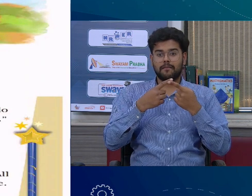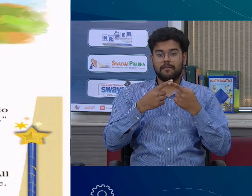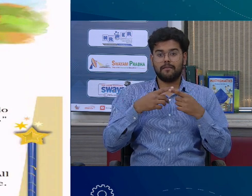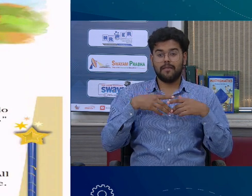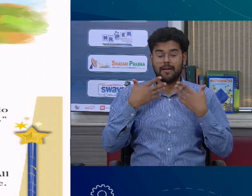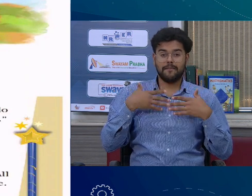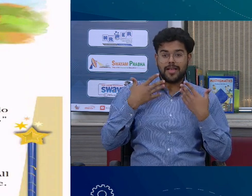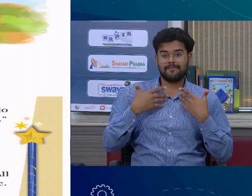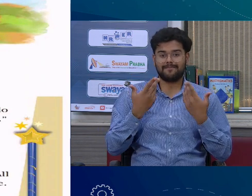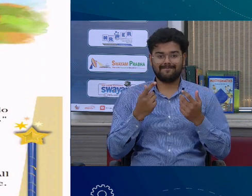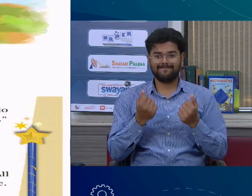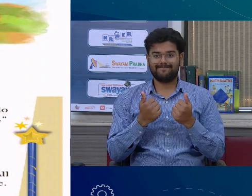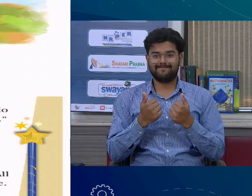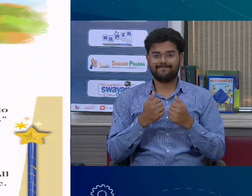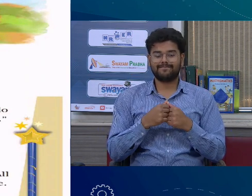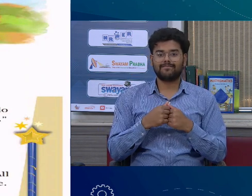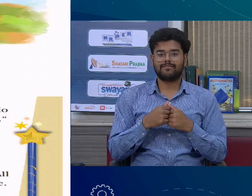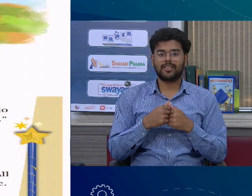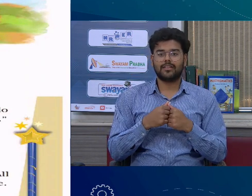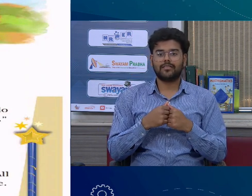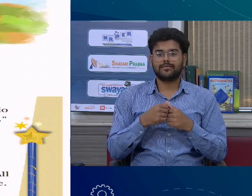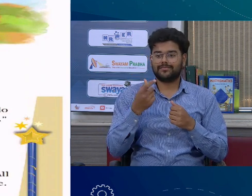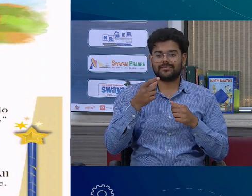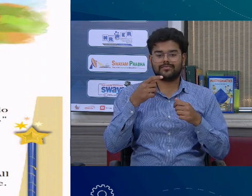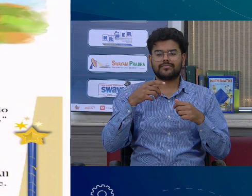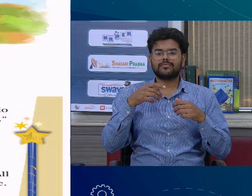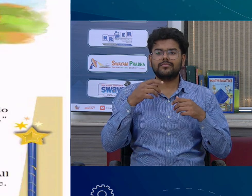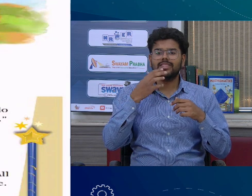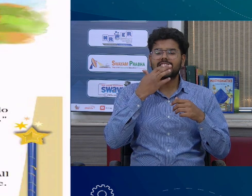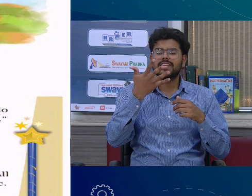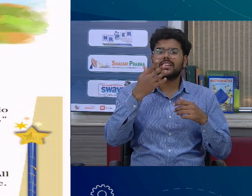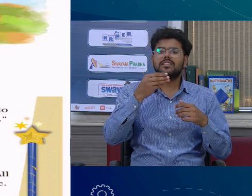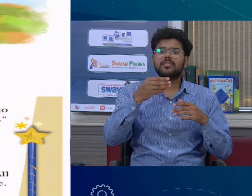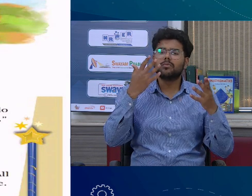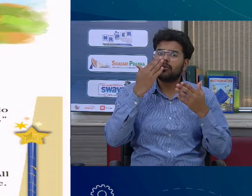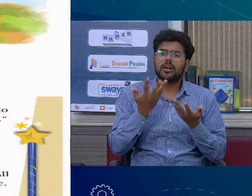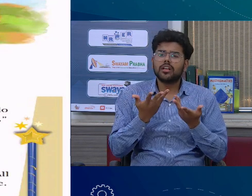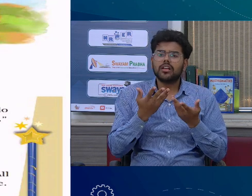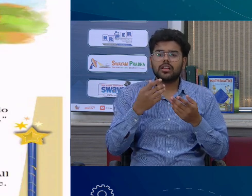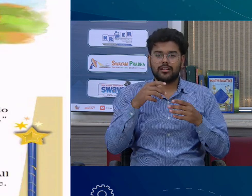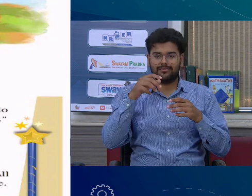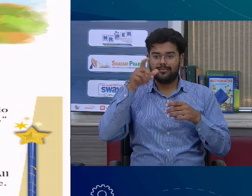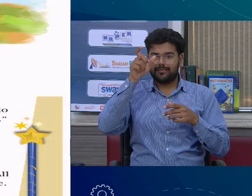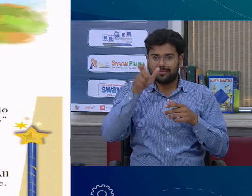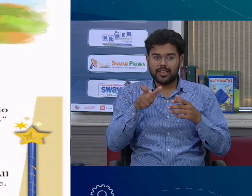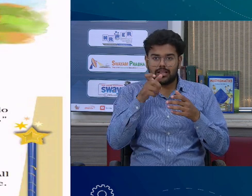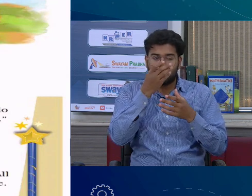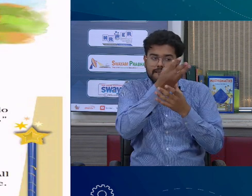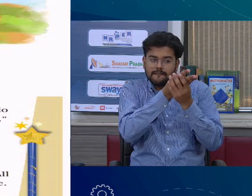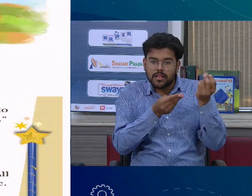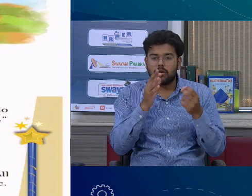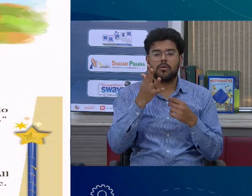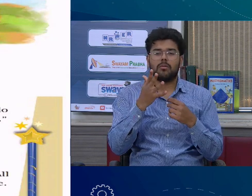ग्लास जैसे बन गए, क्यों बन जाए ताकि चोर आके मेरे पत्तों को ना चुराए. अगले सुबह जब वो उठा तो सूरज